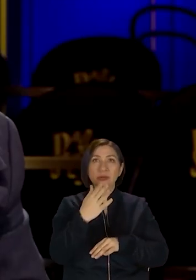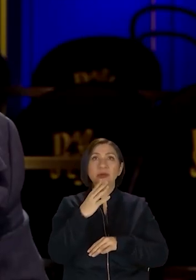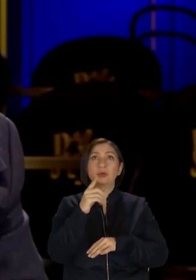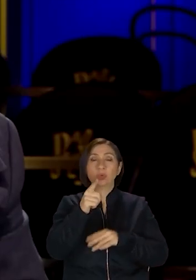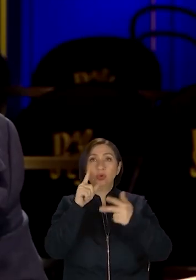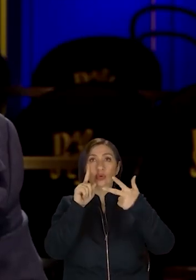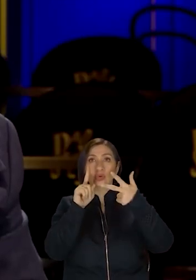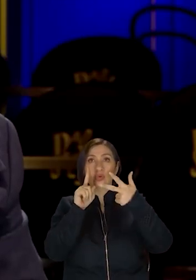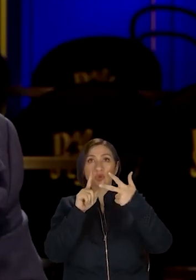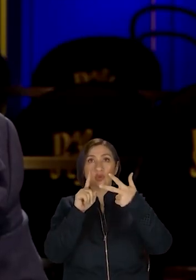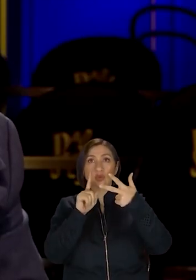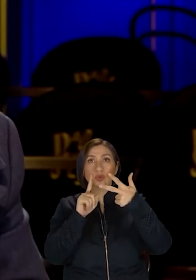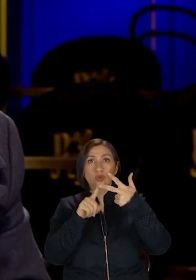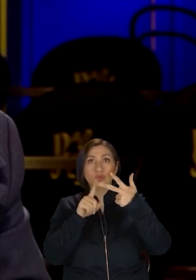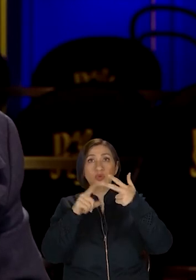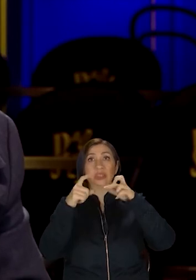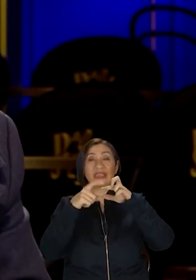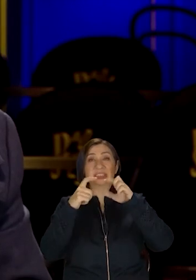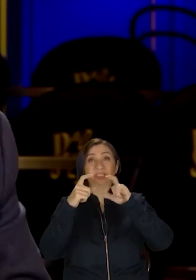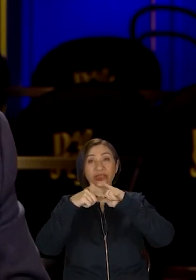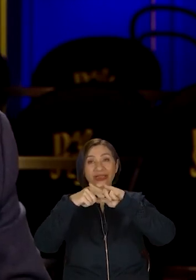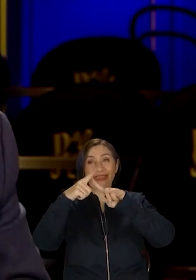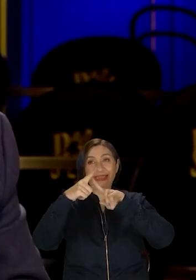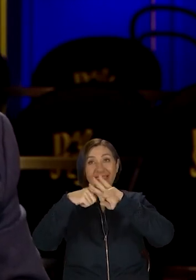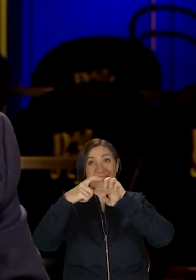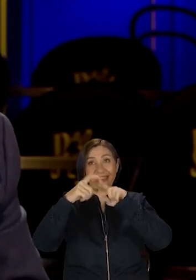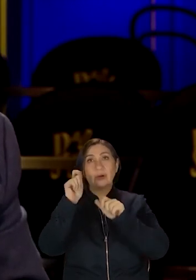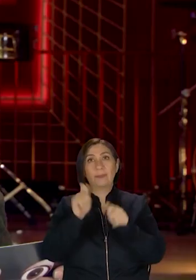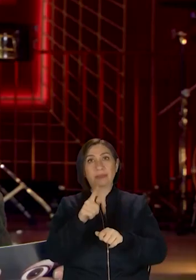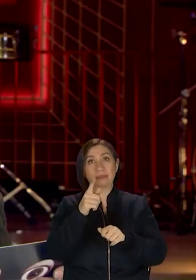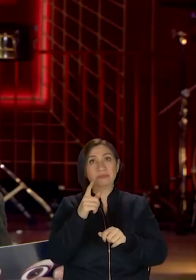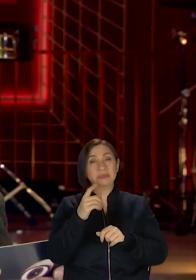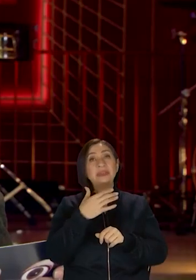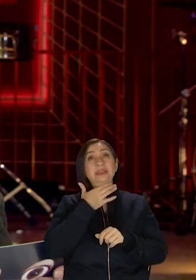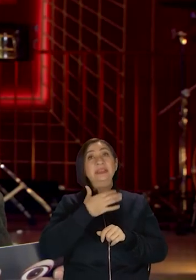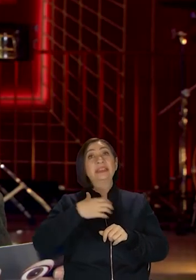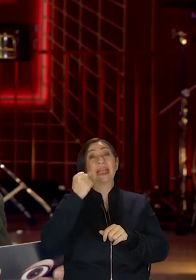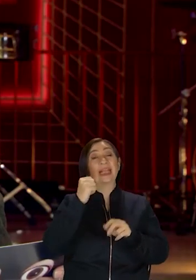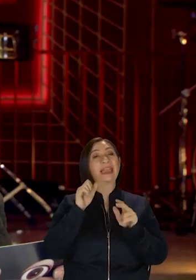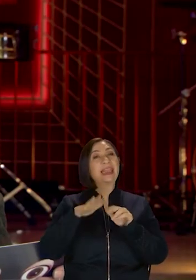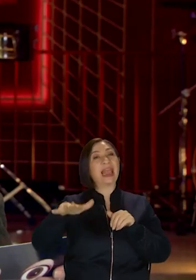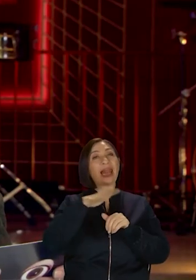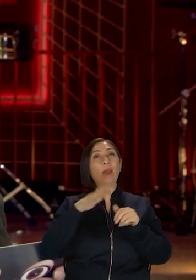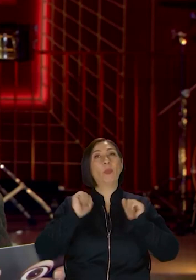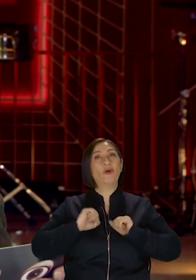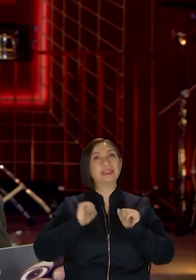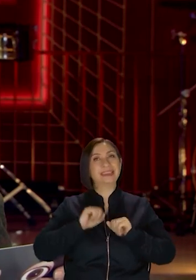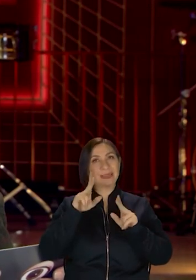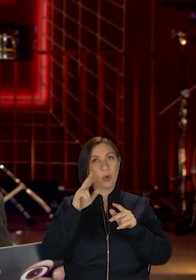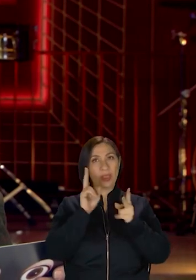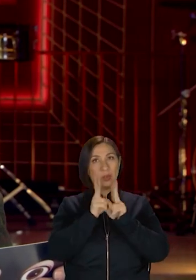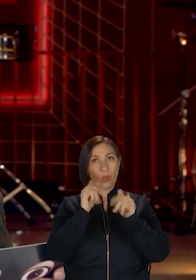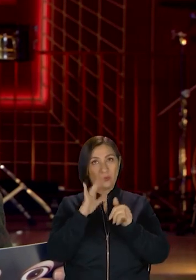Bu üçüncü Richard'ı oynadın. Oynadım abi. Müthiş. Yaptım böyle bir şey. Müthiş. İntiharın genel provası gibi oyunlar